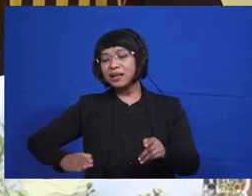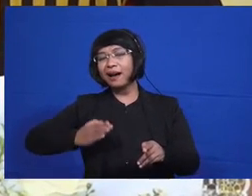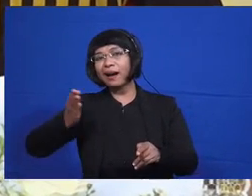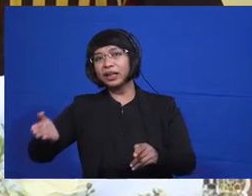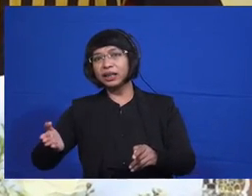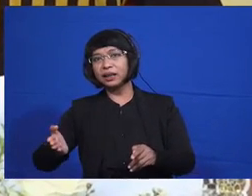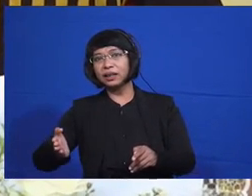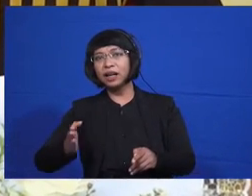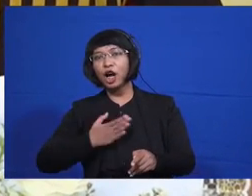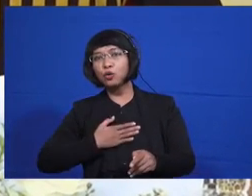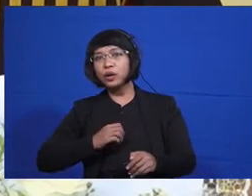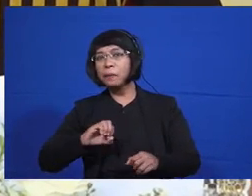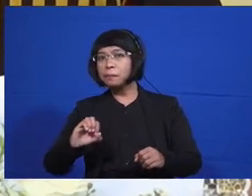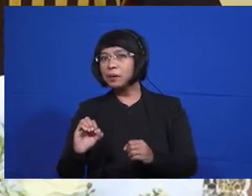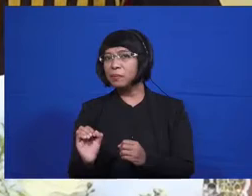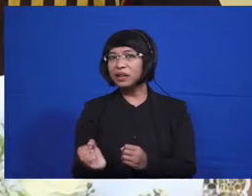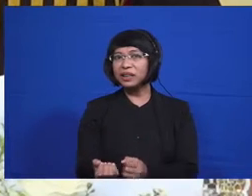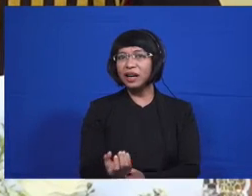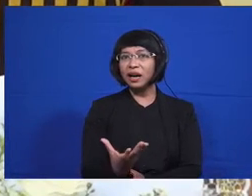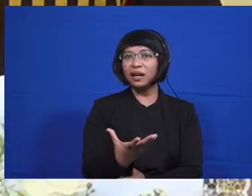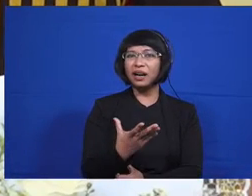telah memelihara iman.